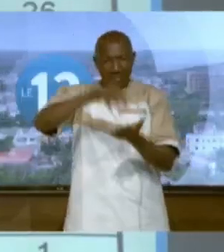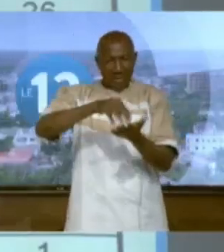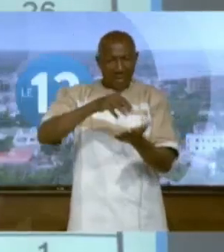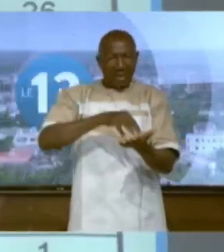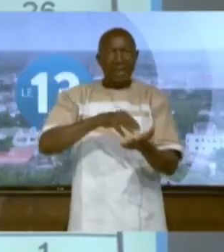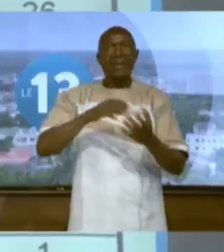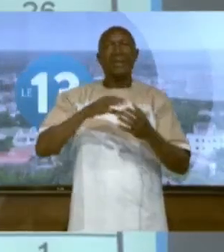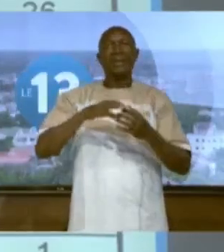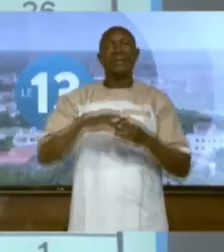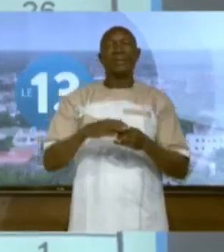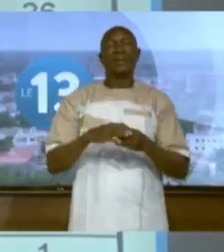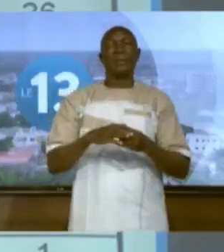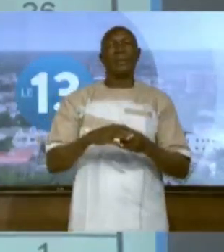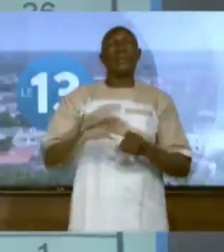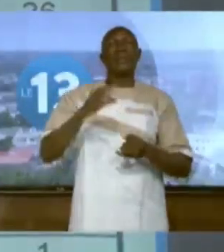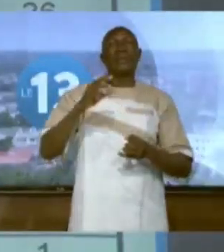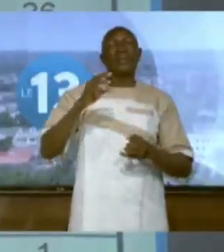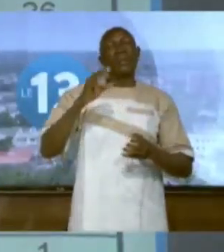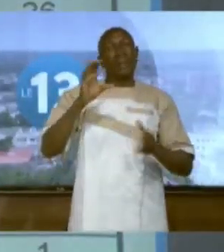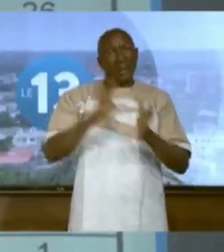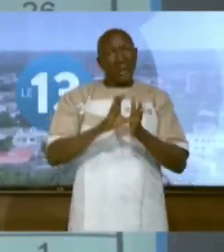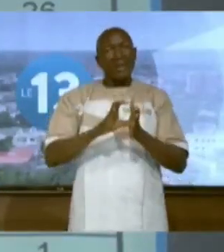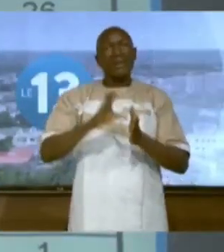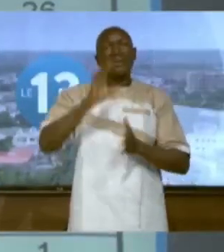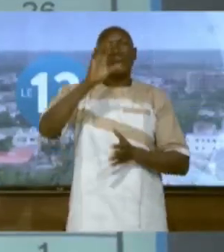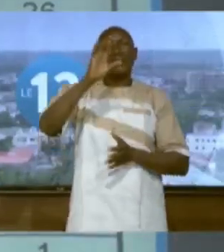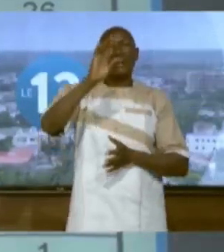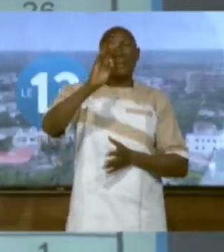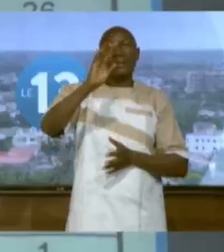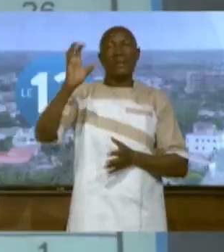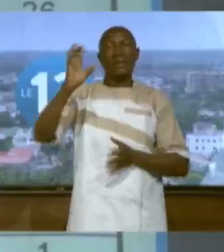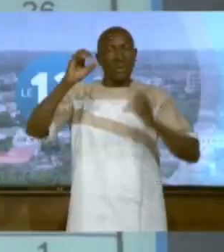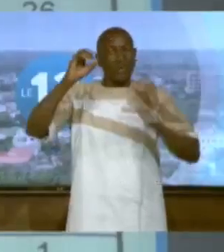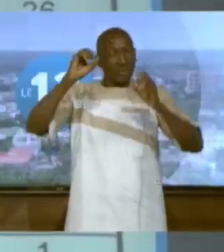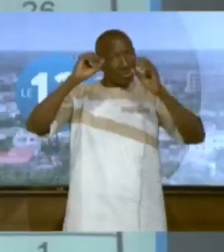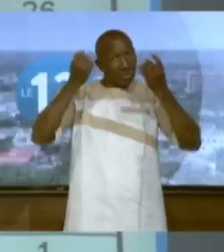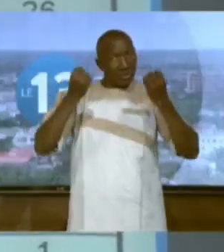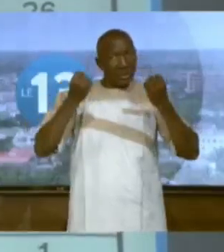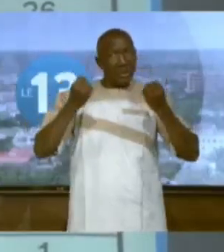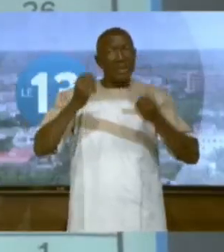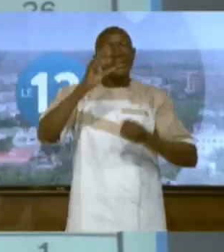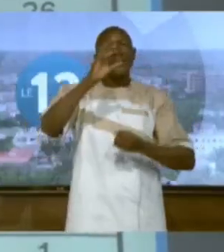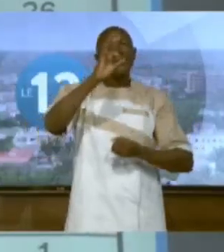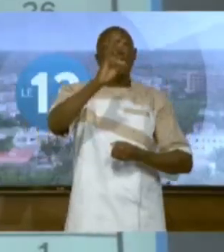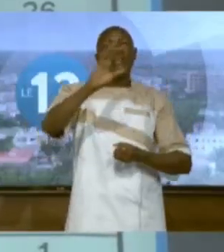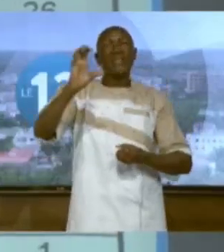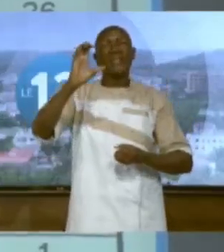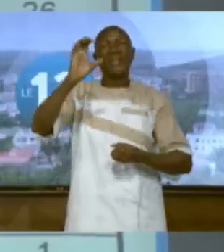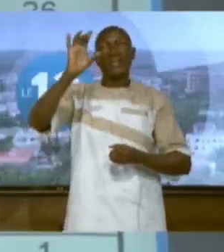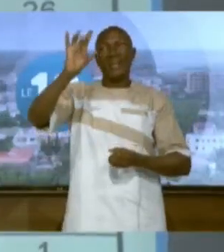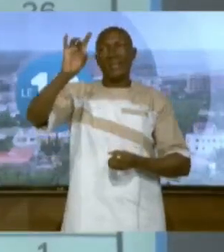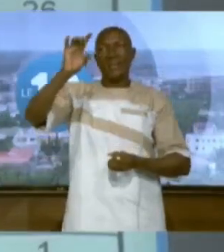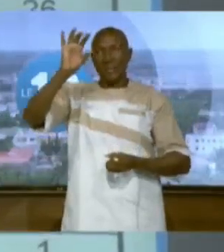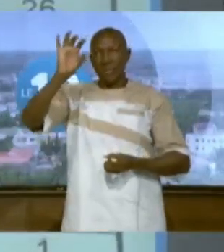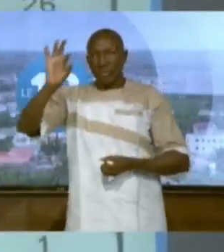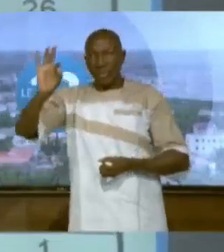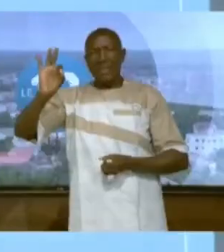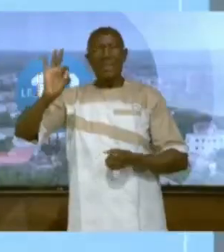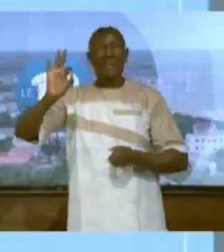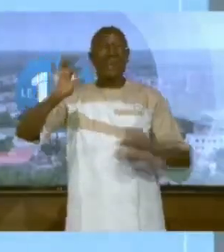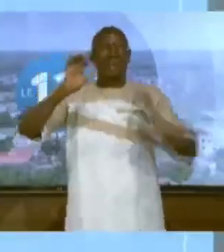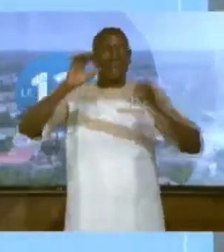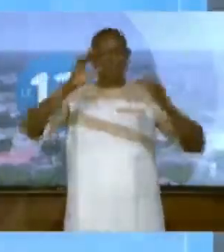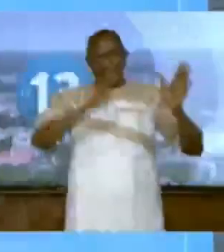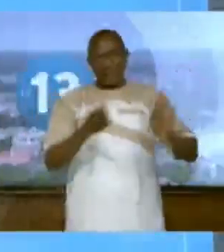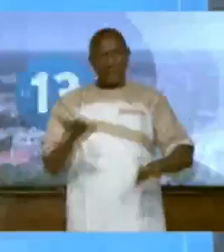probables 67658 cas suspects 688 décès à la data du 13 décembre